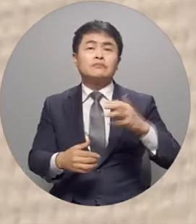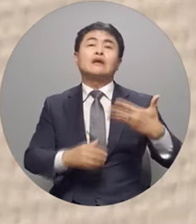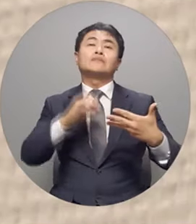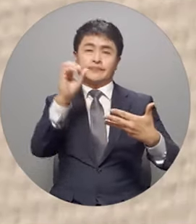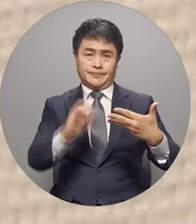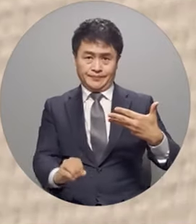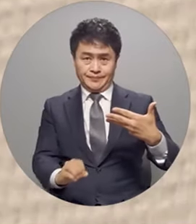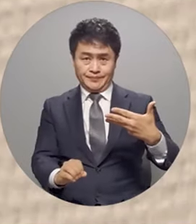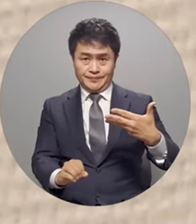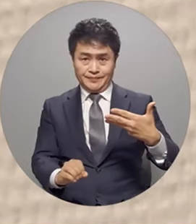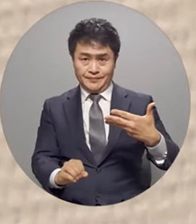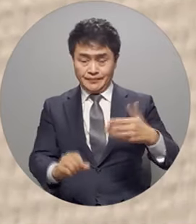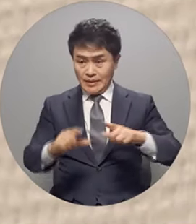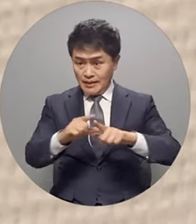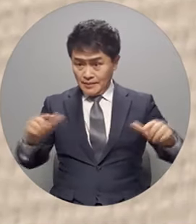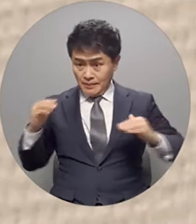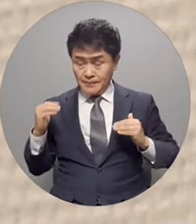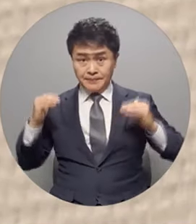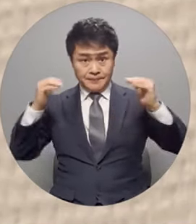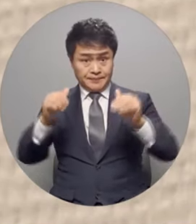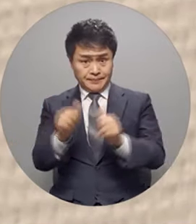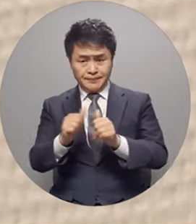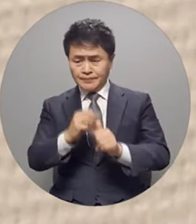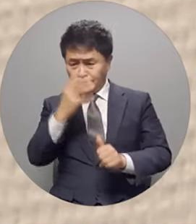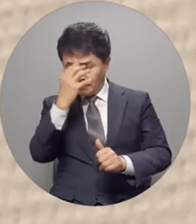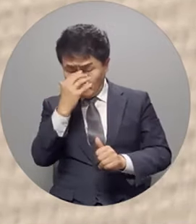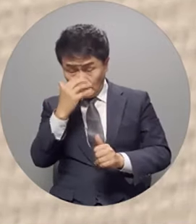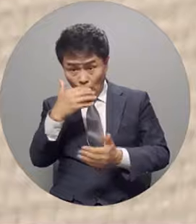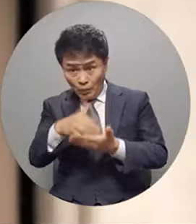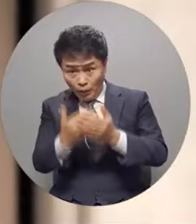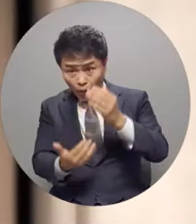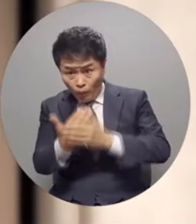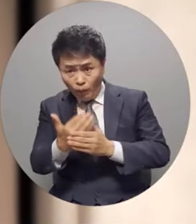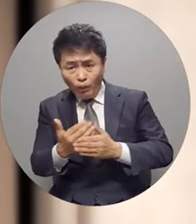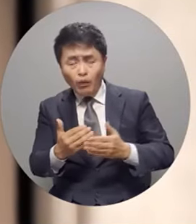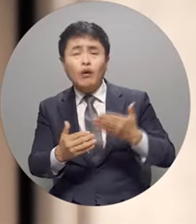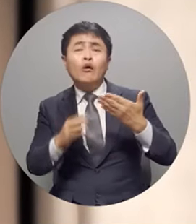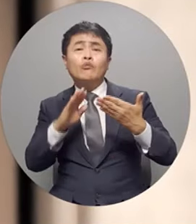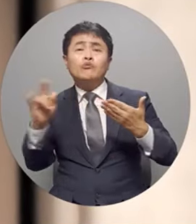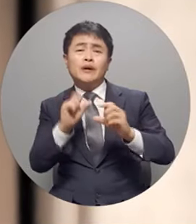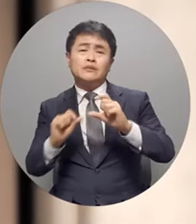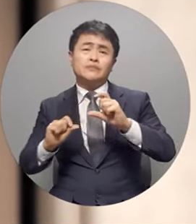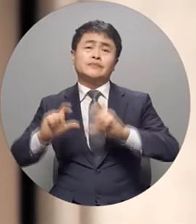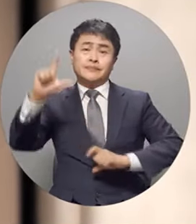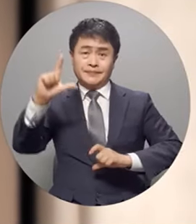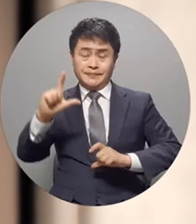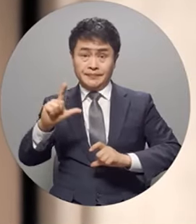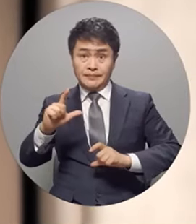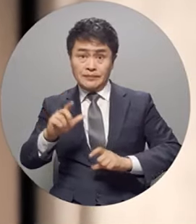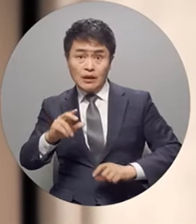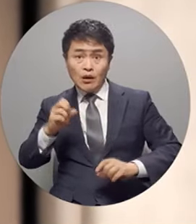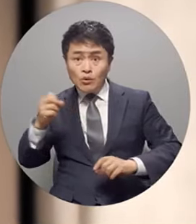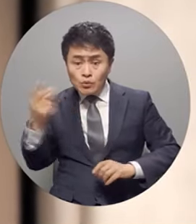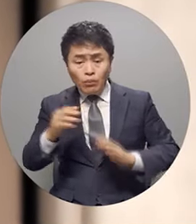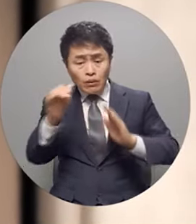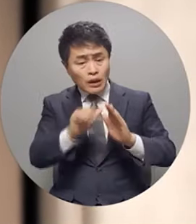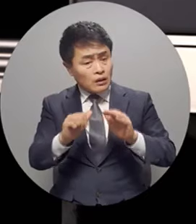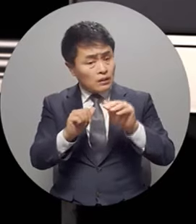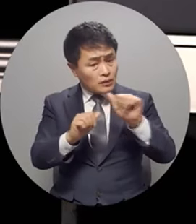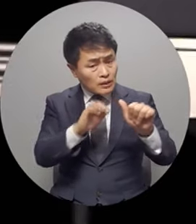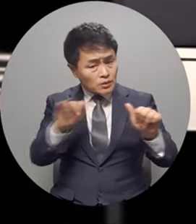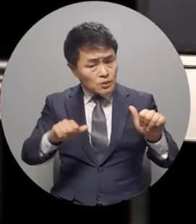됐습니다 일반 성인 남성의 우울증 유병률에 아홉 배가 넘습니다 심지어 가족 다섯 명